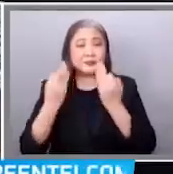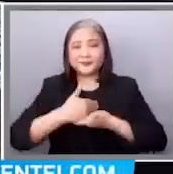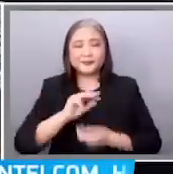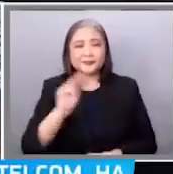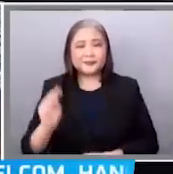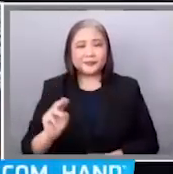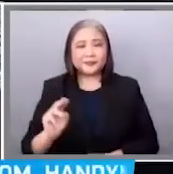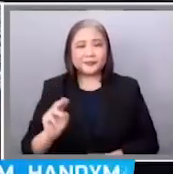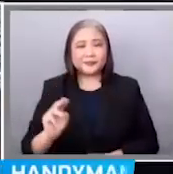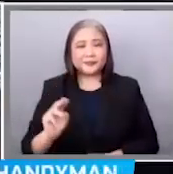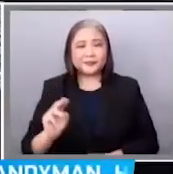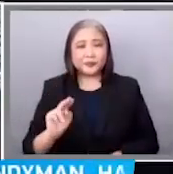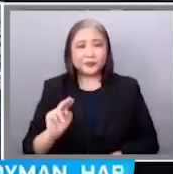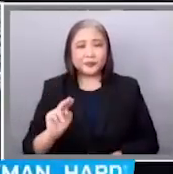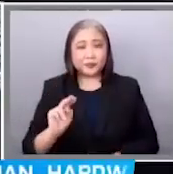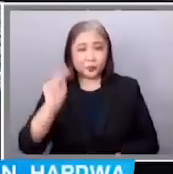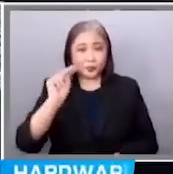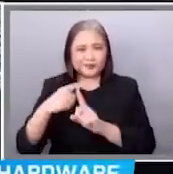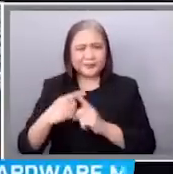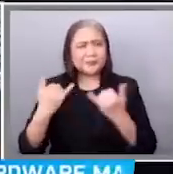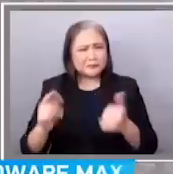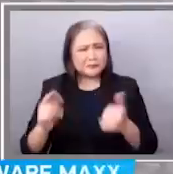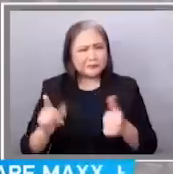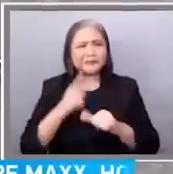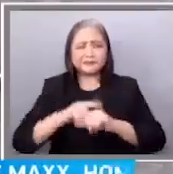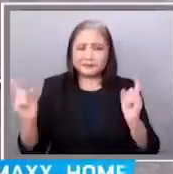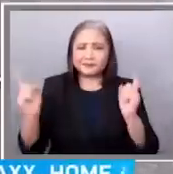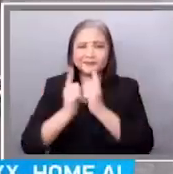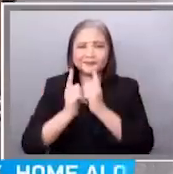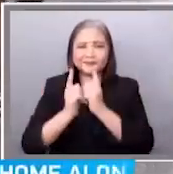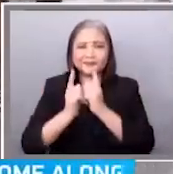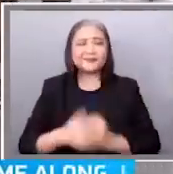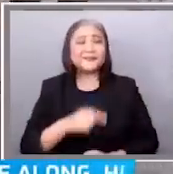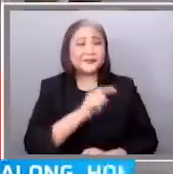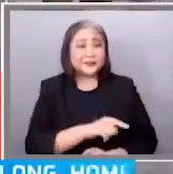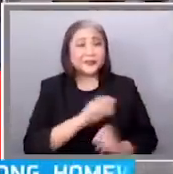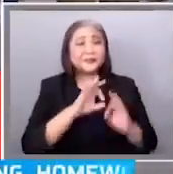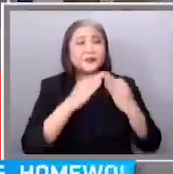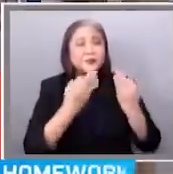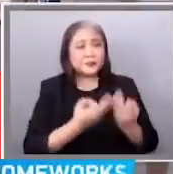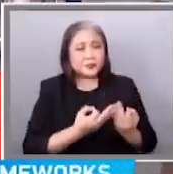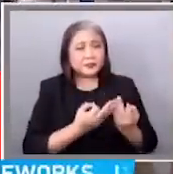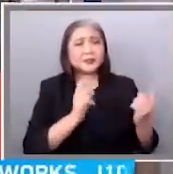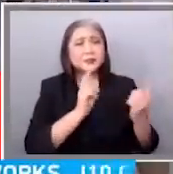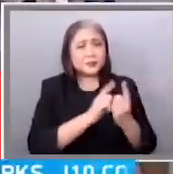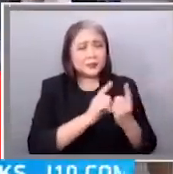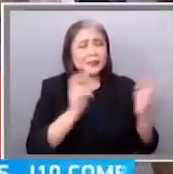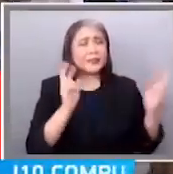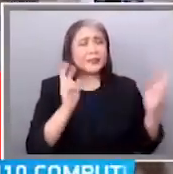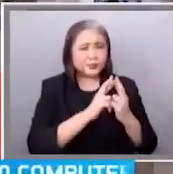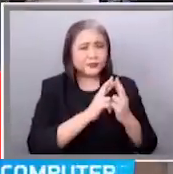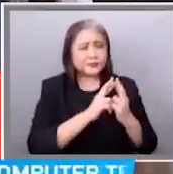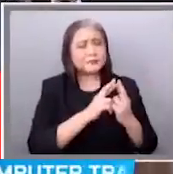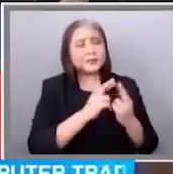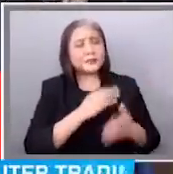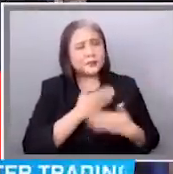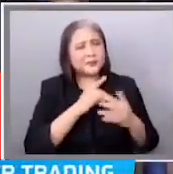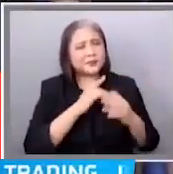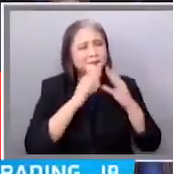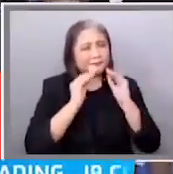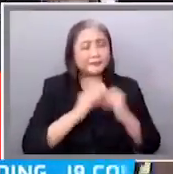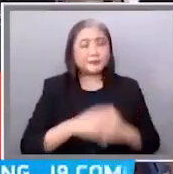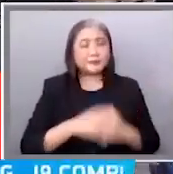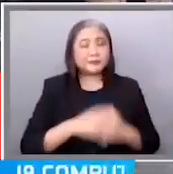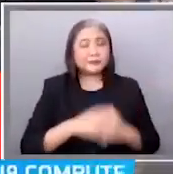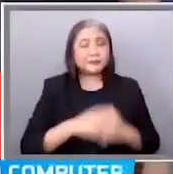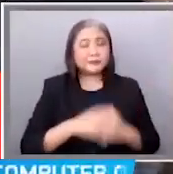magkikita-kita. Tulad ng pamilyang ito na bittersweet nila ang naging reunion. Si Aloha kakauwi lang daw galing ng Canada para magbakasyon matapos